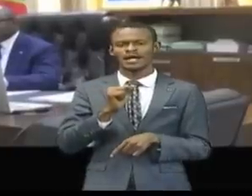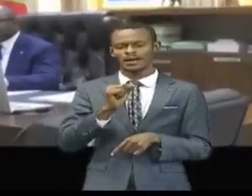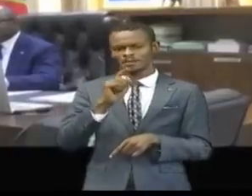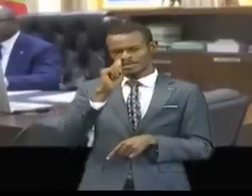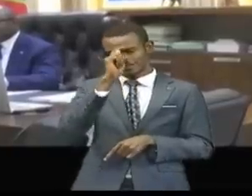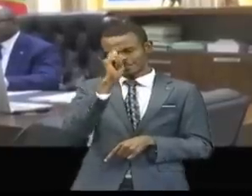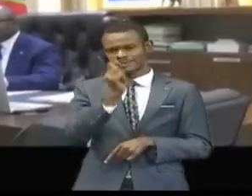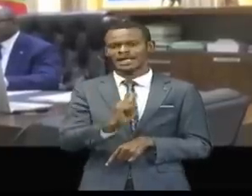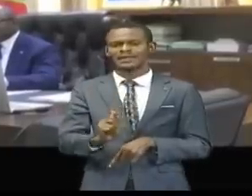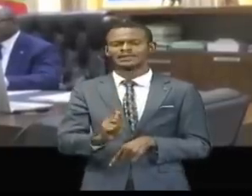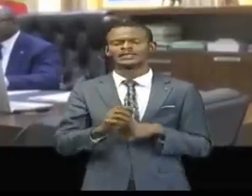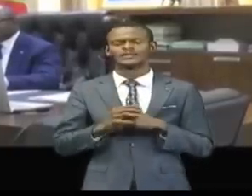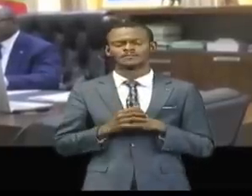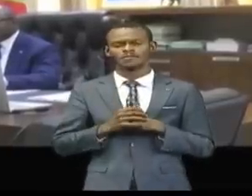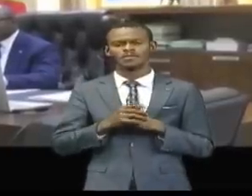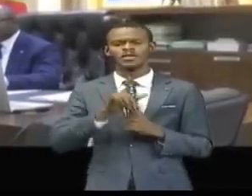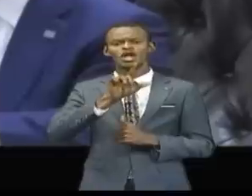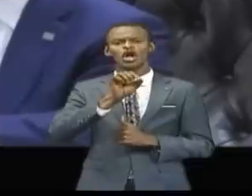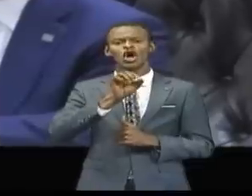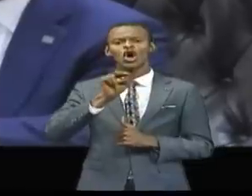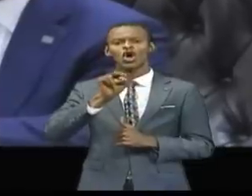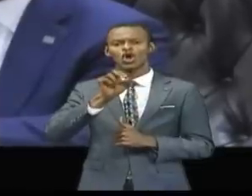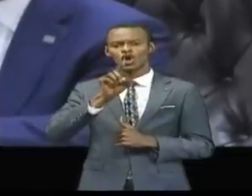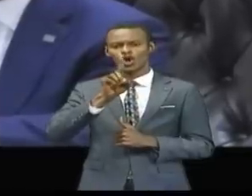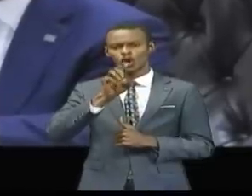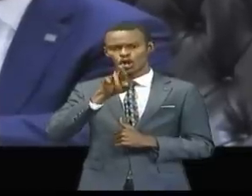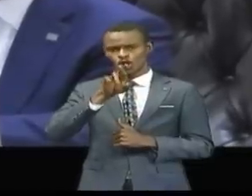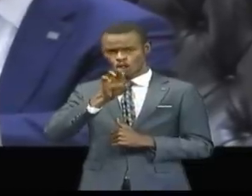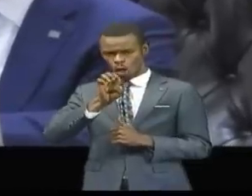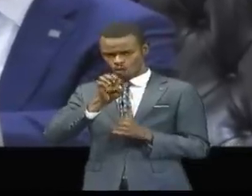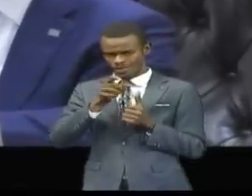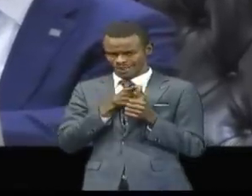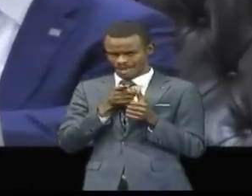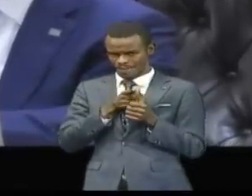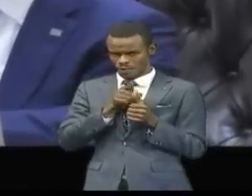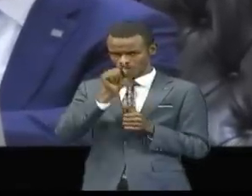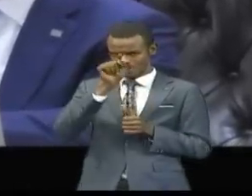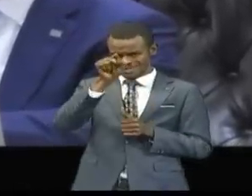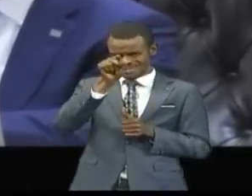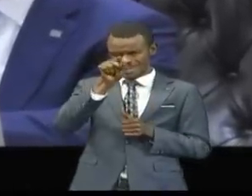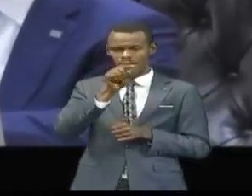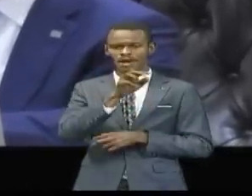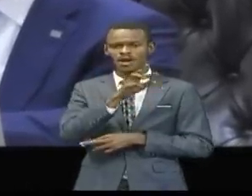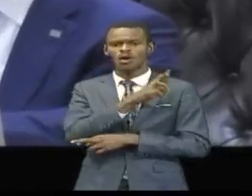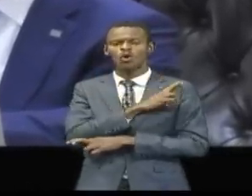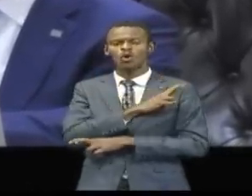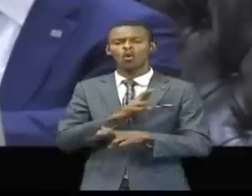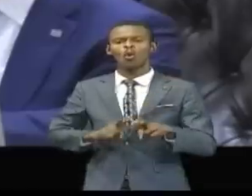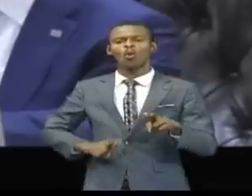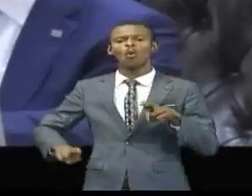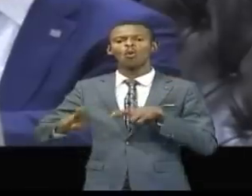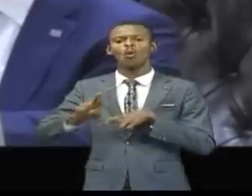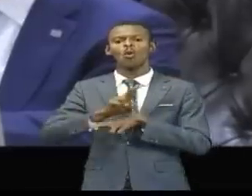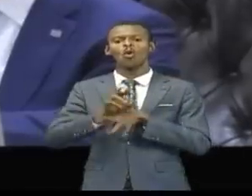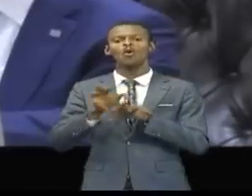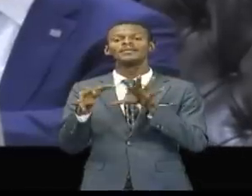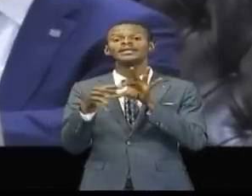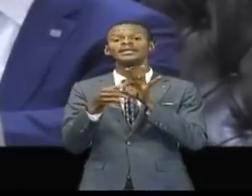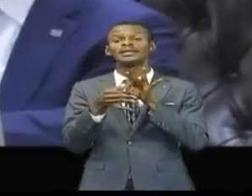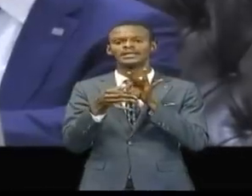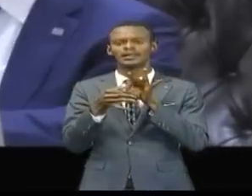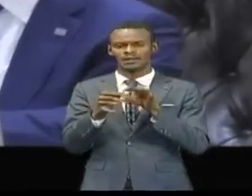président de la République a été l'invité d'honneur du prestigieux Financial Times Africa